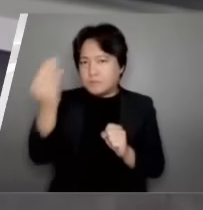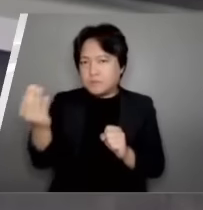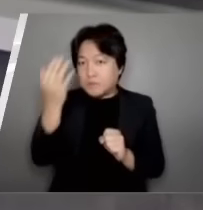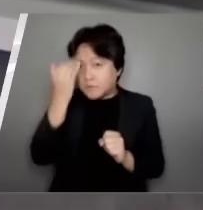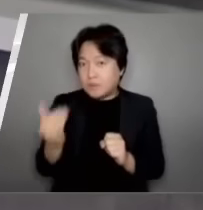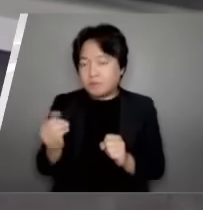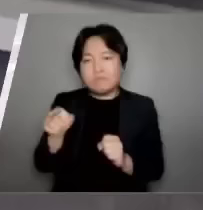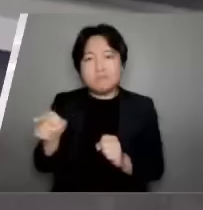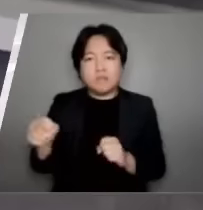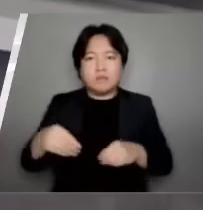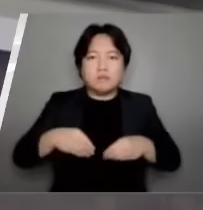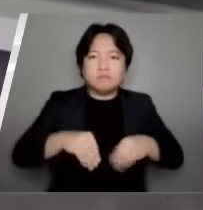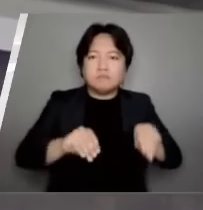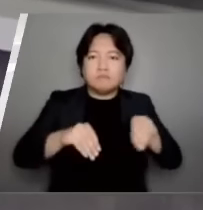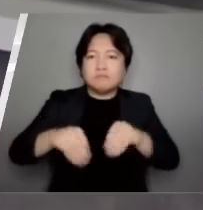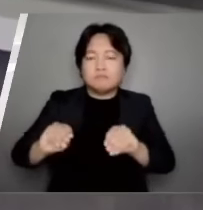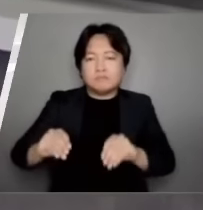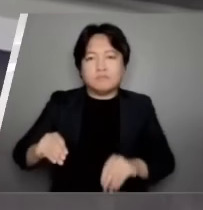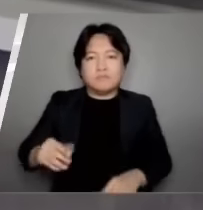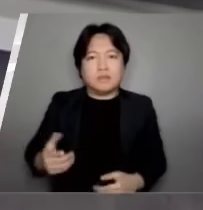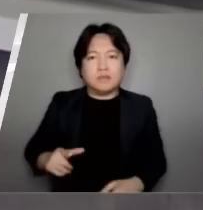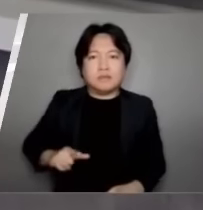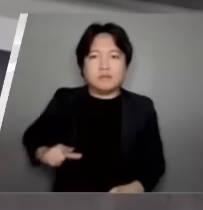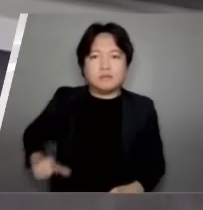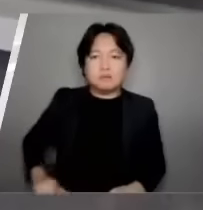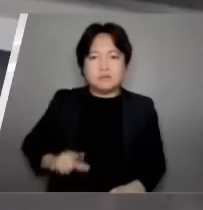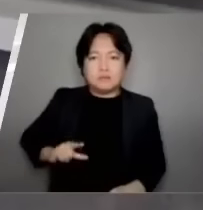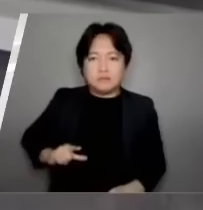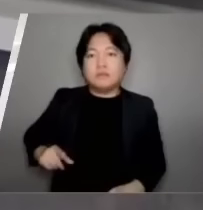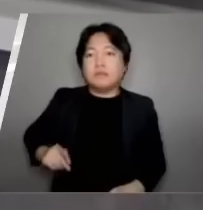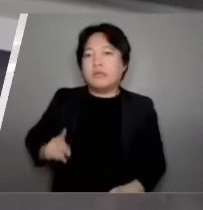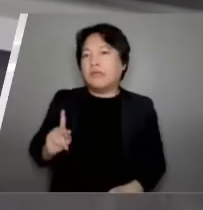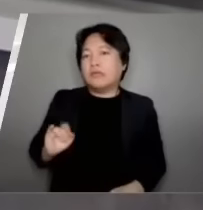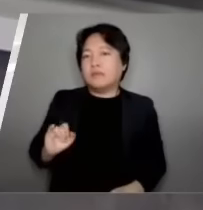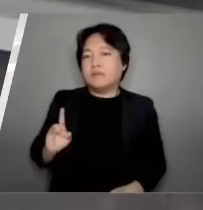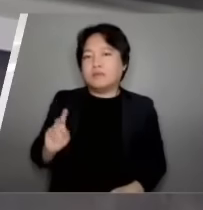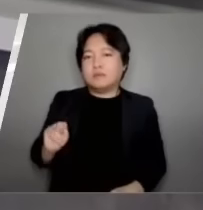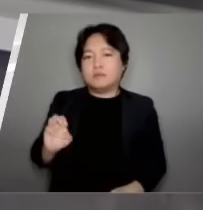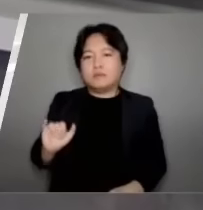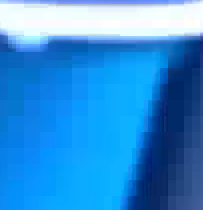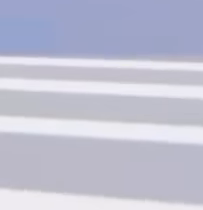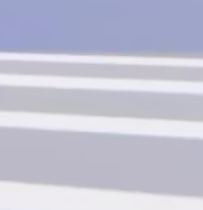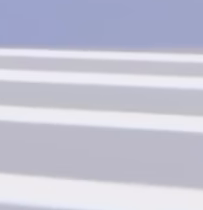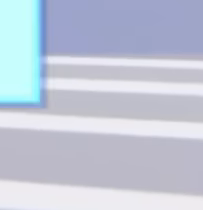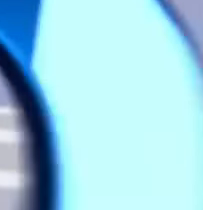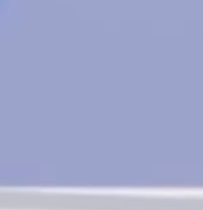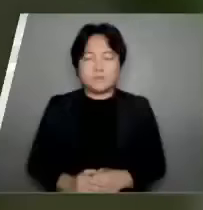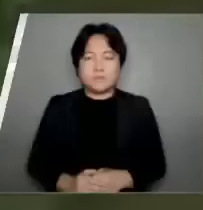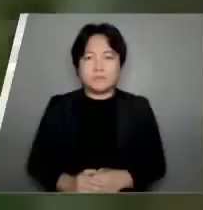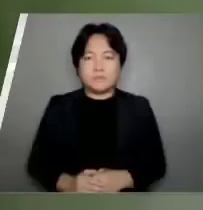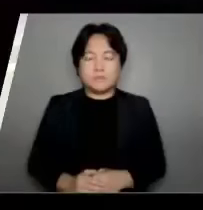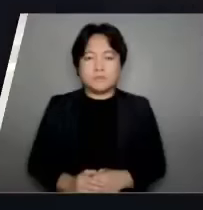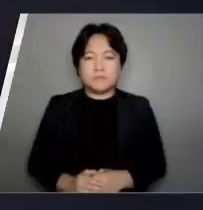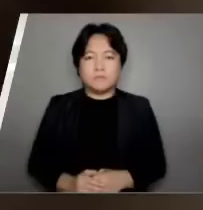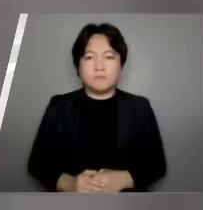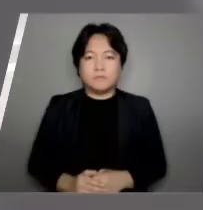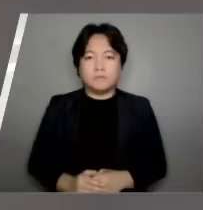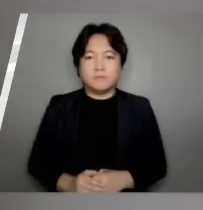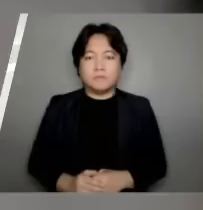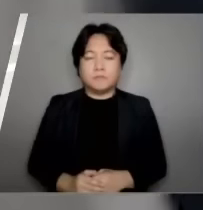isang nurse sa NKTI na itinuturong mastermind ng grupo. Saksi, si John Consulta.